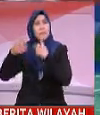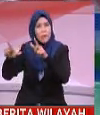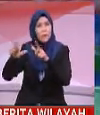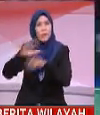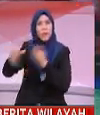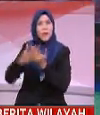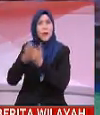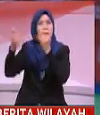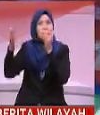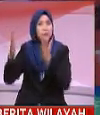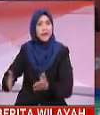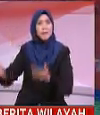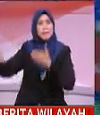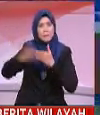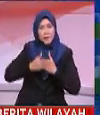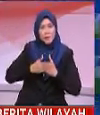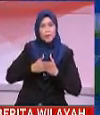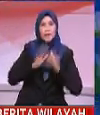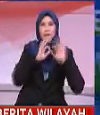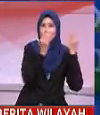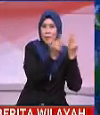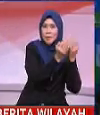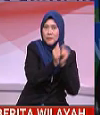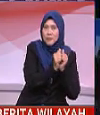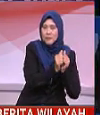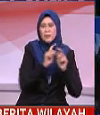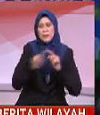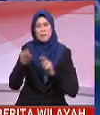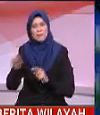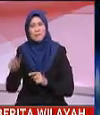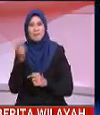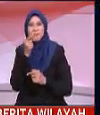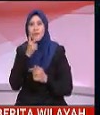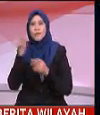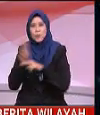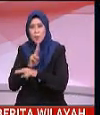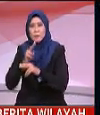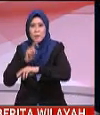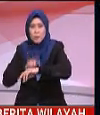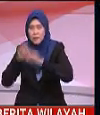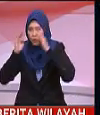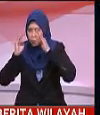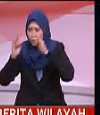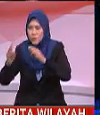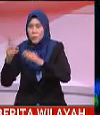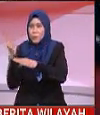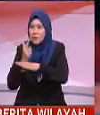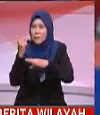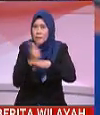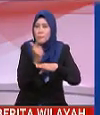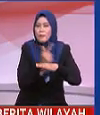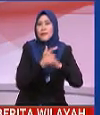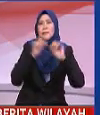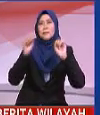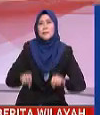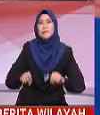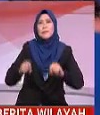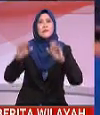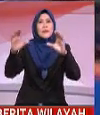semua pemain pulang bersama keluarga namun dia menggunakan masa yang ada untuk memberi tumpuan kepada latihan